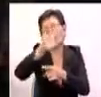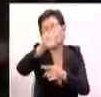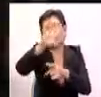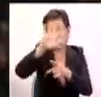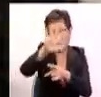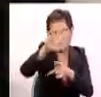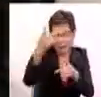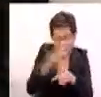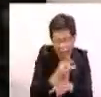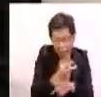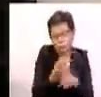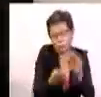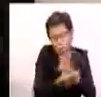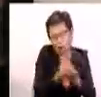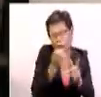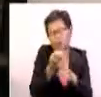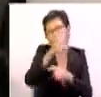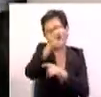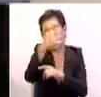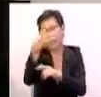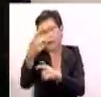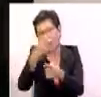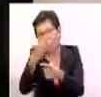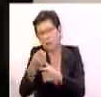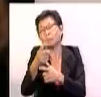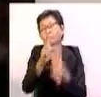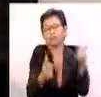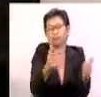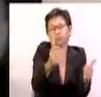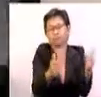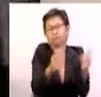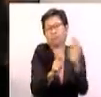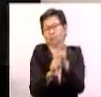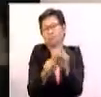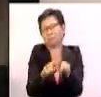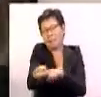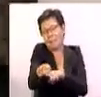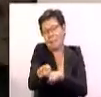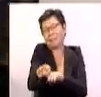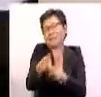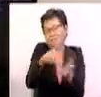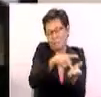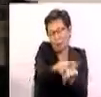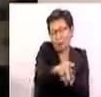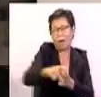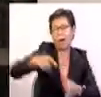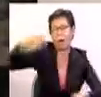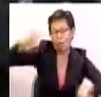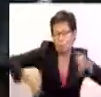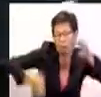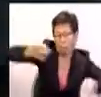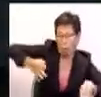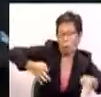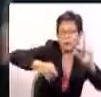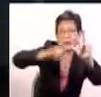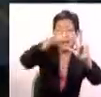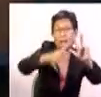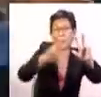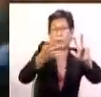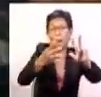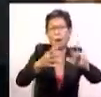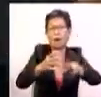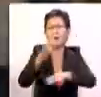nilai suapan atau RM10,000 atau mana-mana yang lebih tinggi. Pada prosiding bicara 3 April lalu, pihak